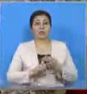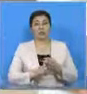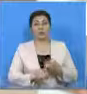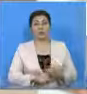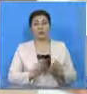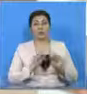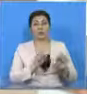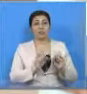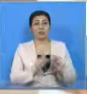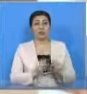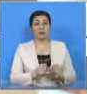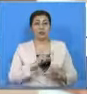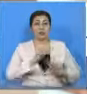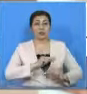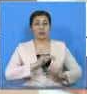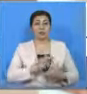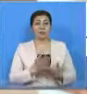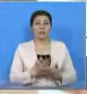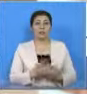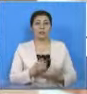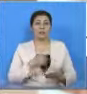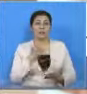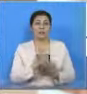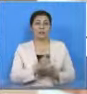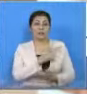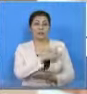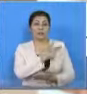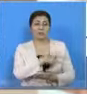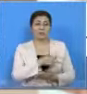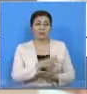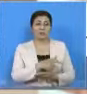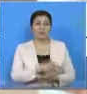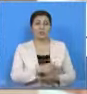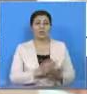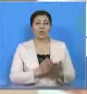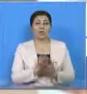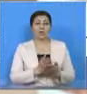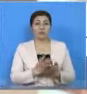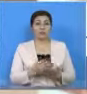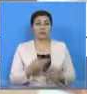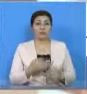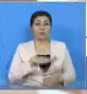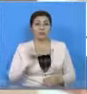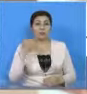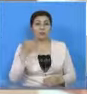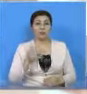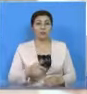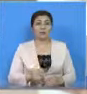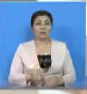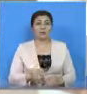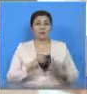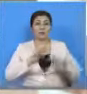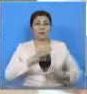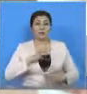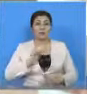олар. Мемлекеттік санитариялық эпидемиологиялық қызметтің құрылған жылдары осы мамандық бойынша бірнеше буындар өсті,